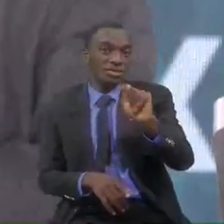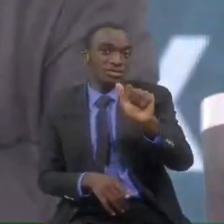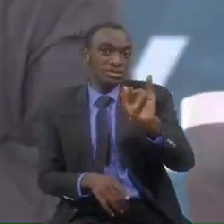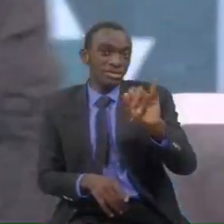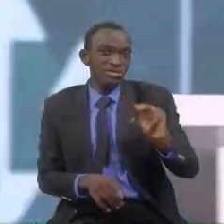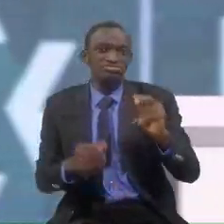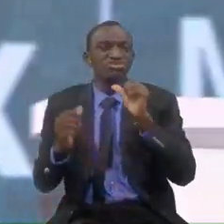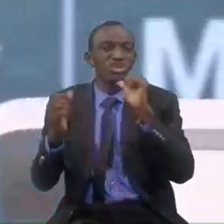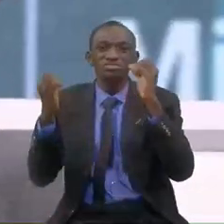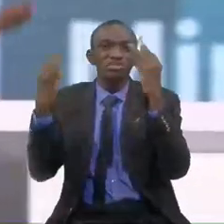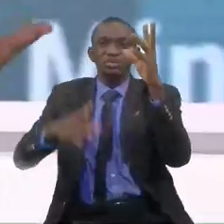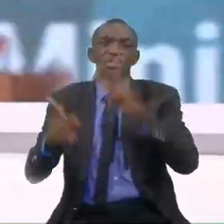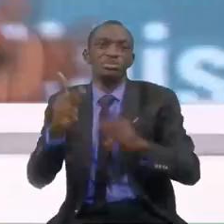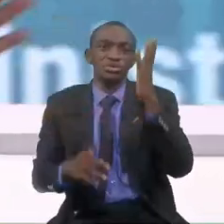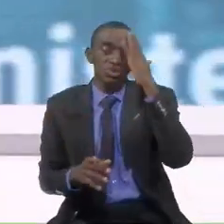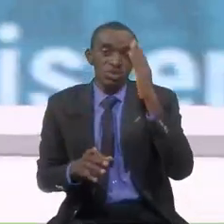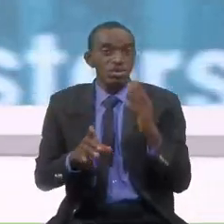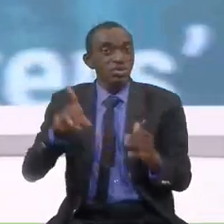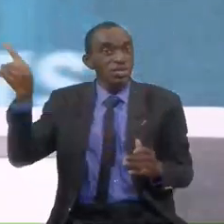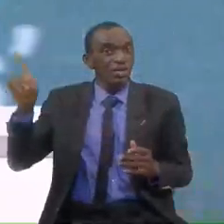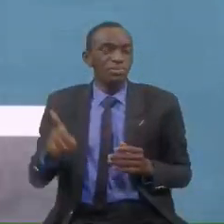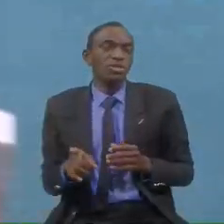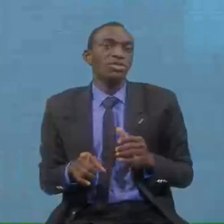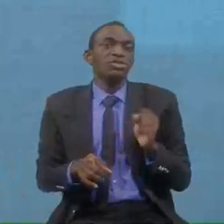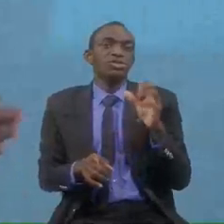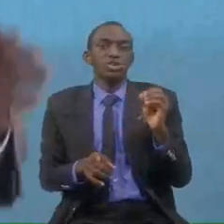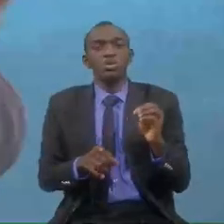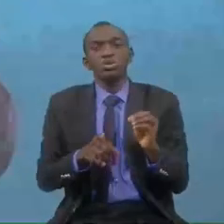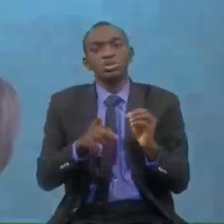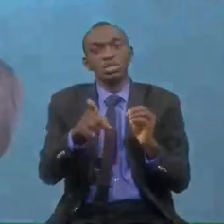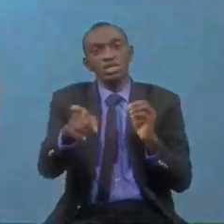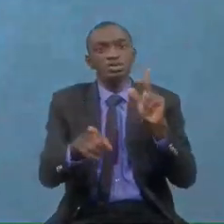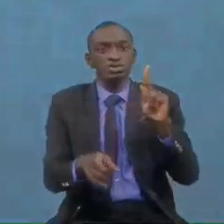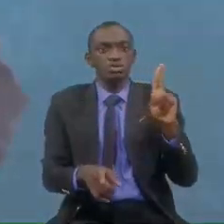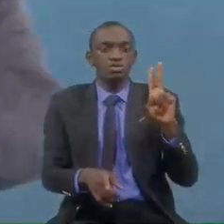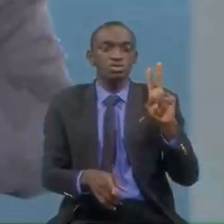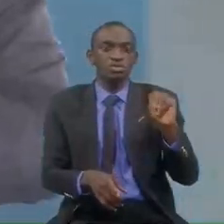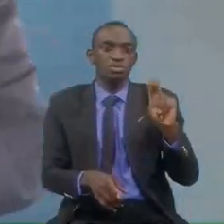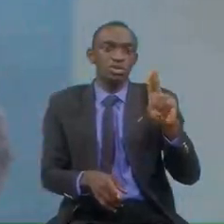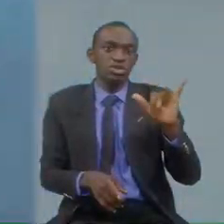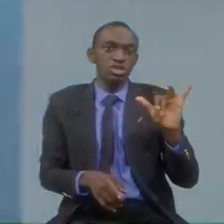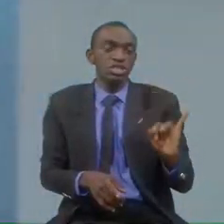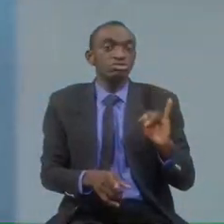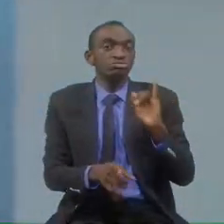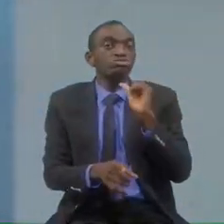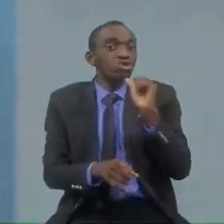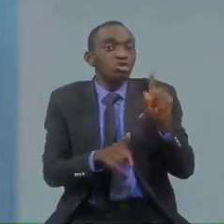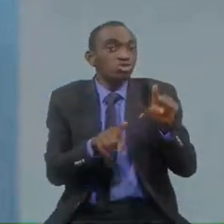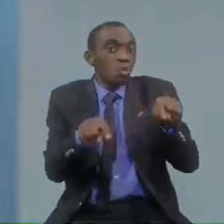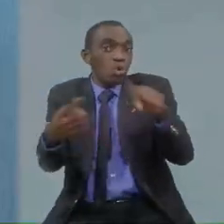pas bien connu. J'ai dit d'accord. Et puis je suis allé là-bas, non pour prêcher, mais